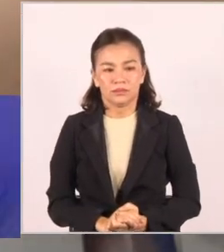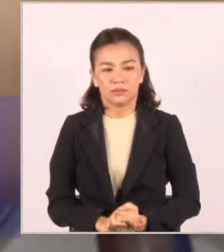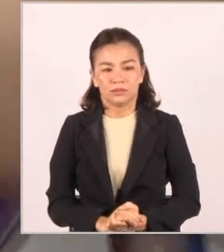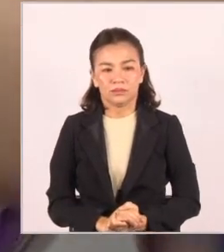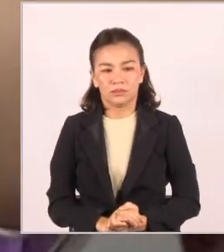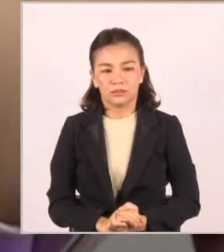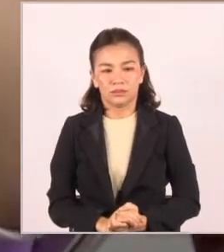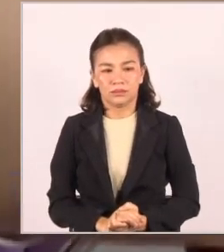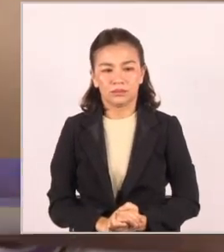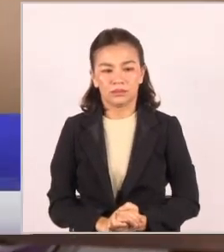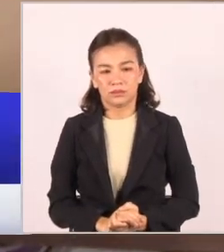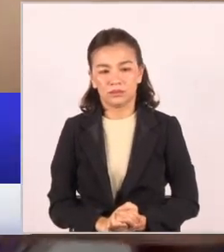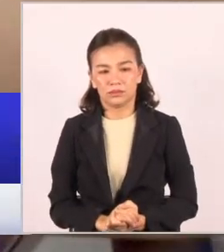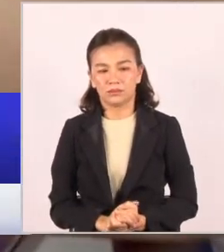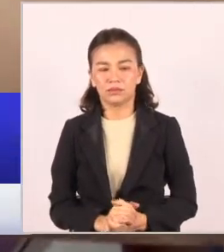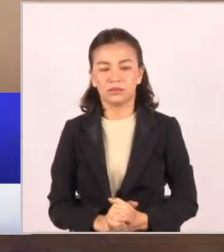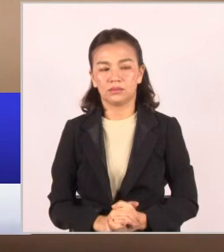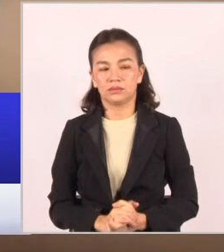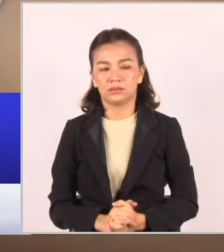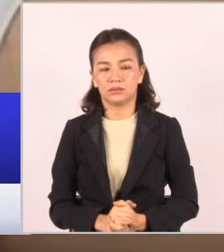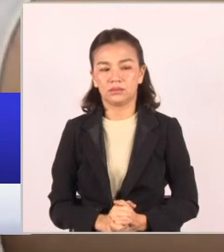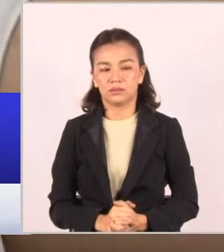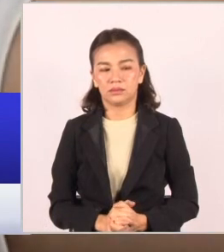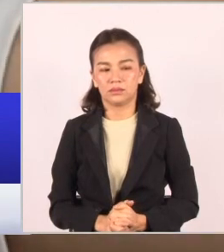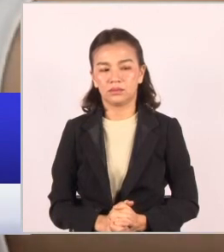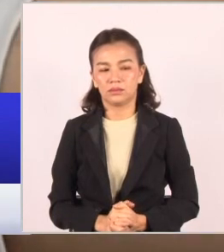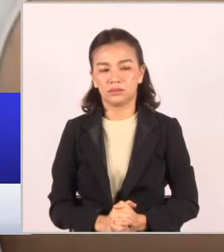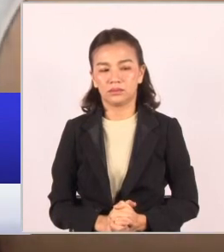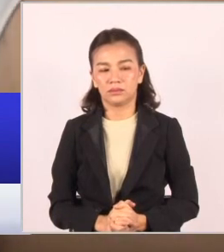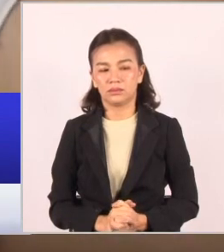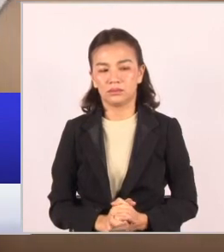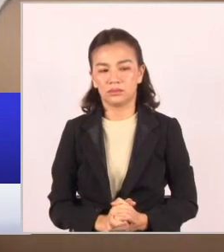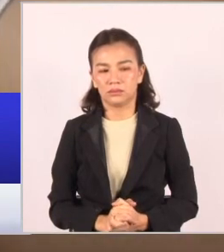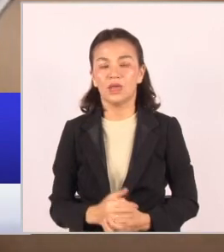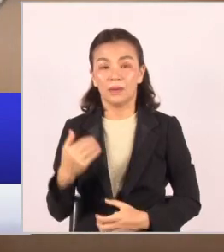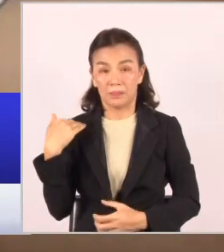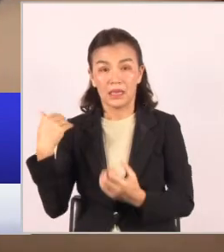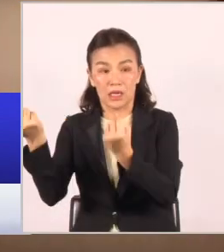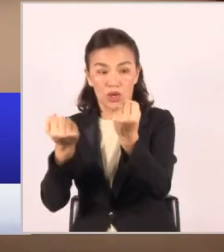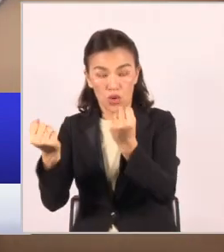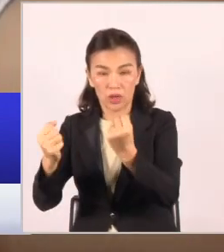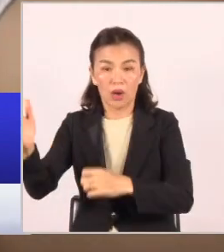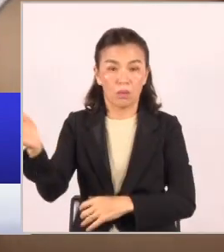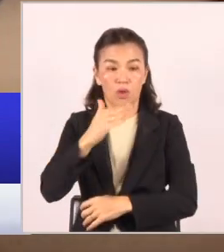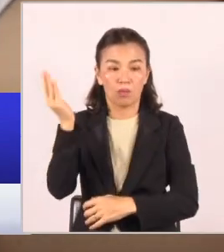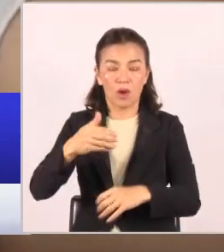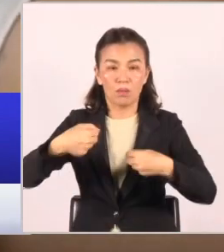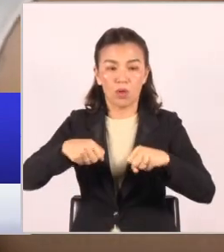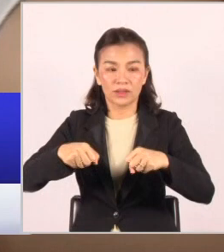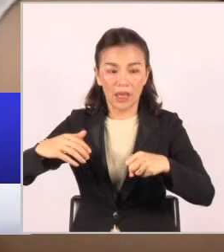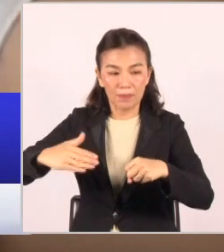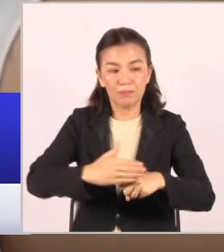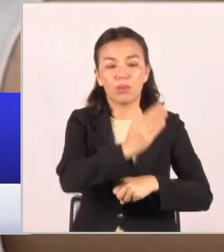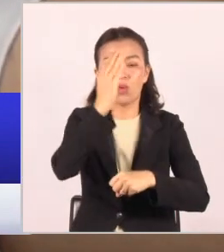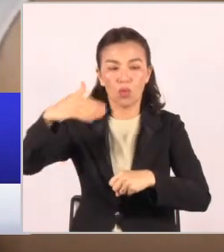ล้มไปเบิกตามปกตินี่ครับปกติแต่ว่านี่รถคันนี้แต่ว่าคันอื่นมอเตอร์ไซค์นี่เขาไปหมดนะครับตรงเดี๋ยววัดตร